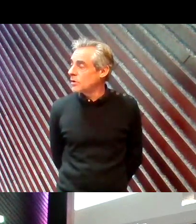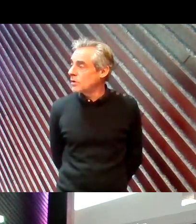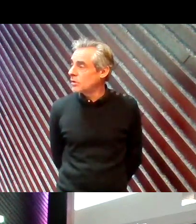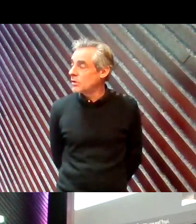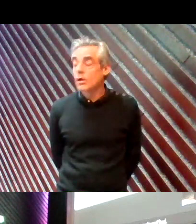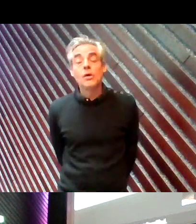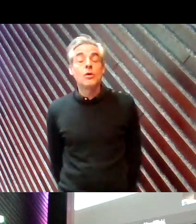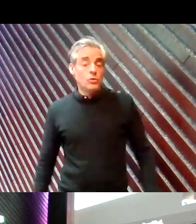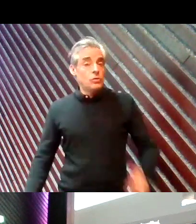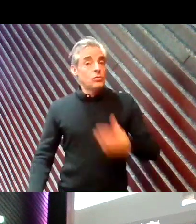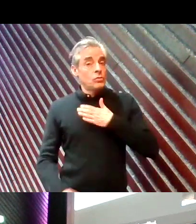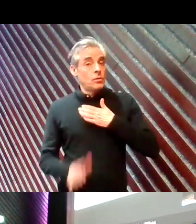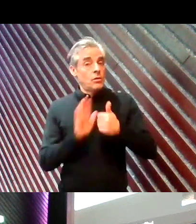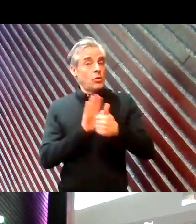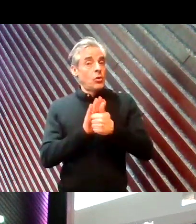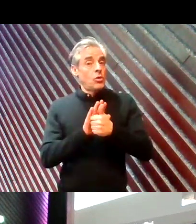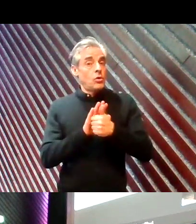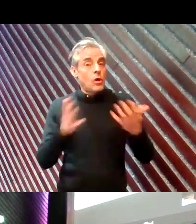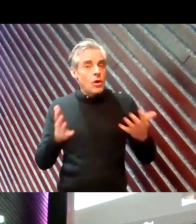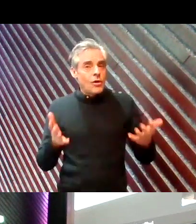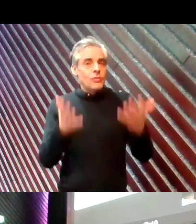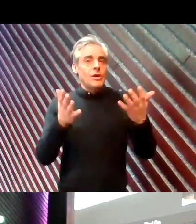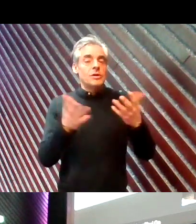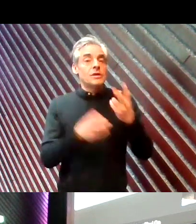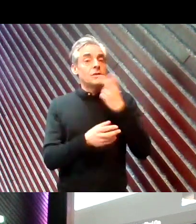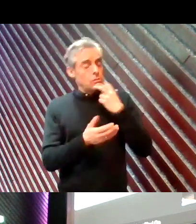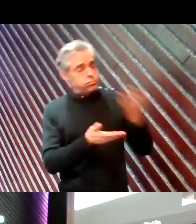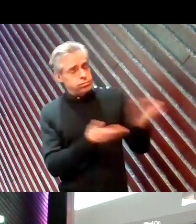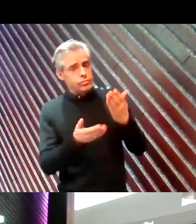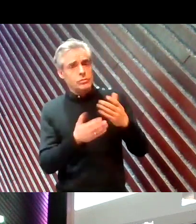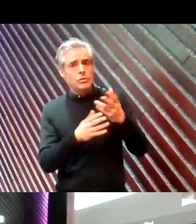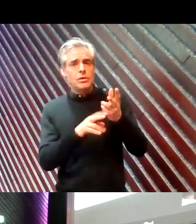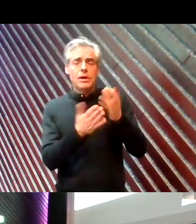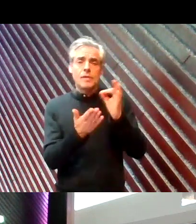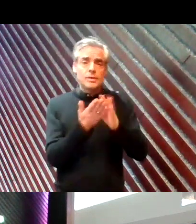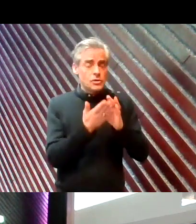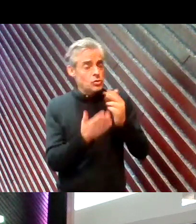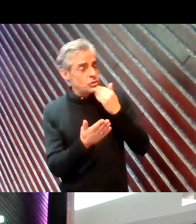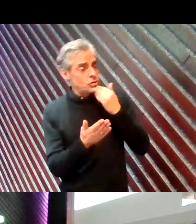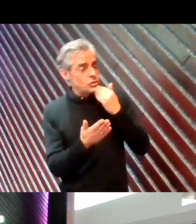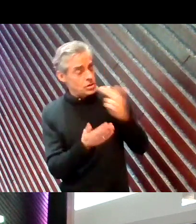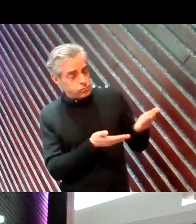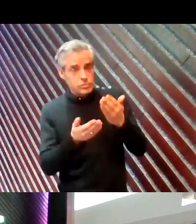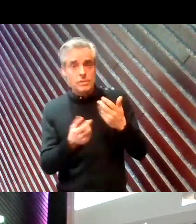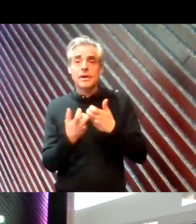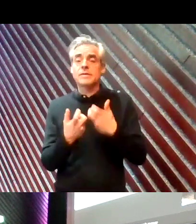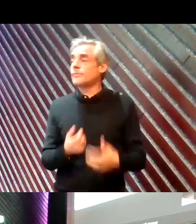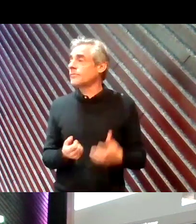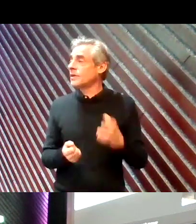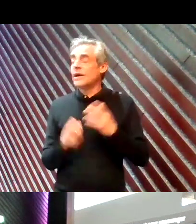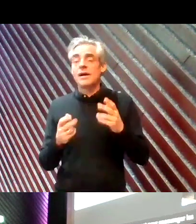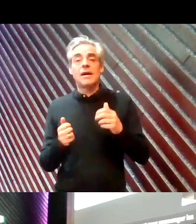on est là également pour encourager ces citoyens à utiliser nos outils et cela passe par